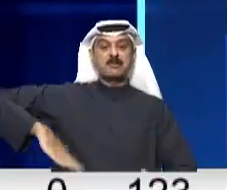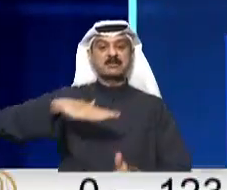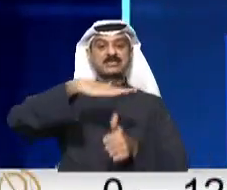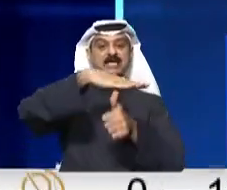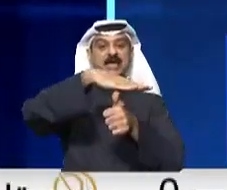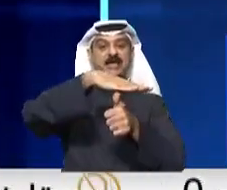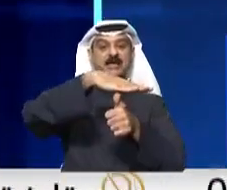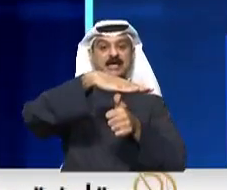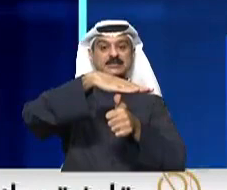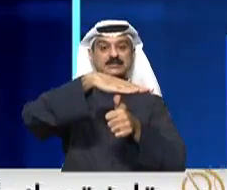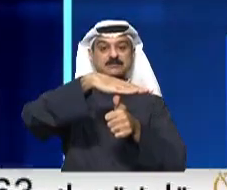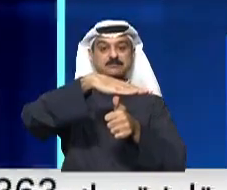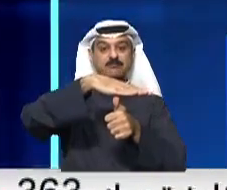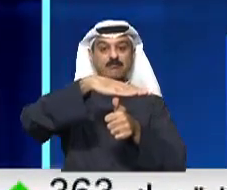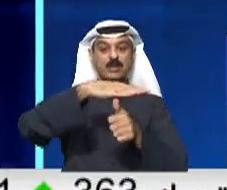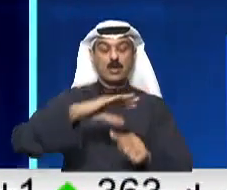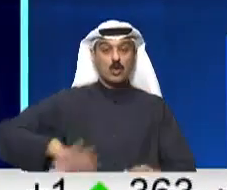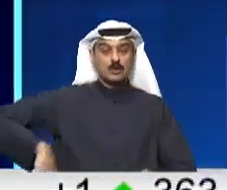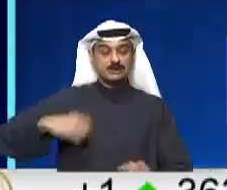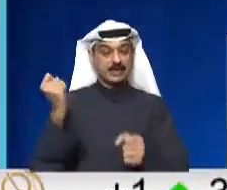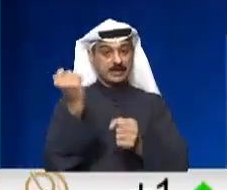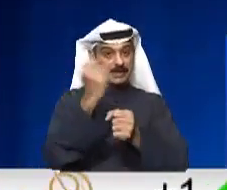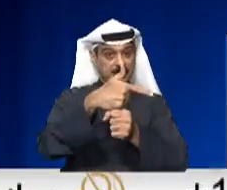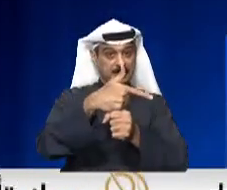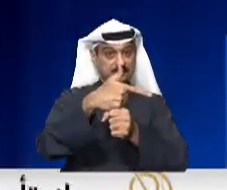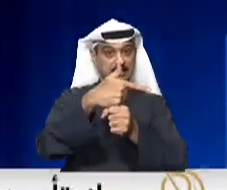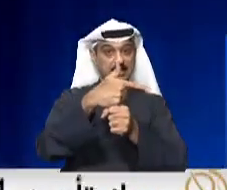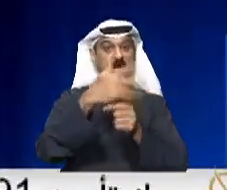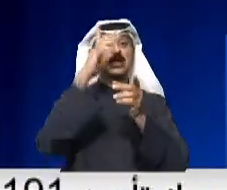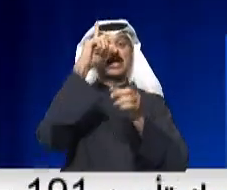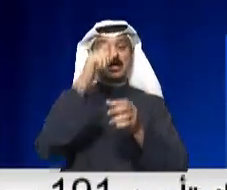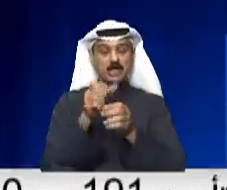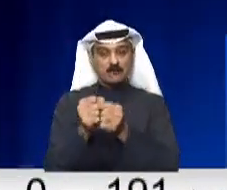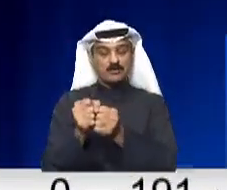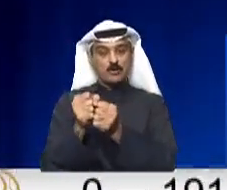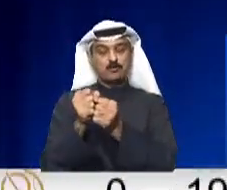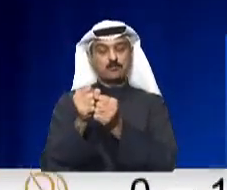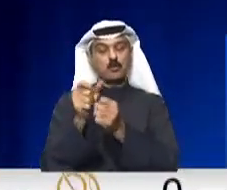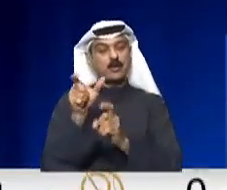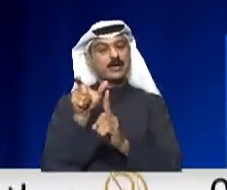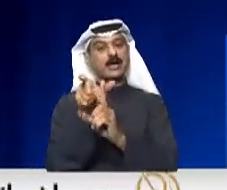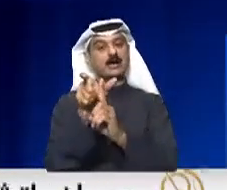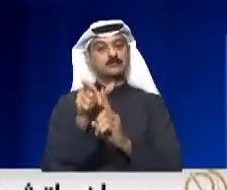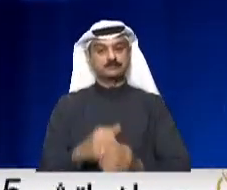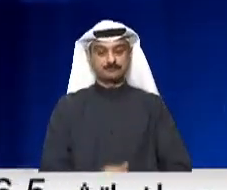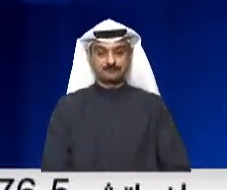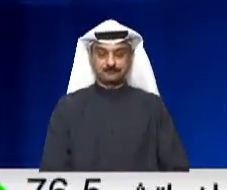أمير البلاد المفدى وسمو ولي عهده الأمين حفظهم الله ورعاهم.